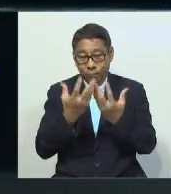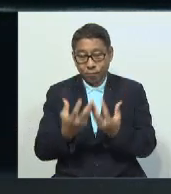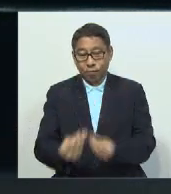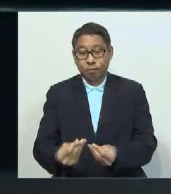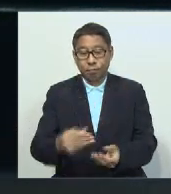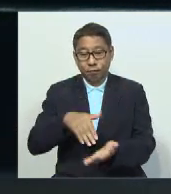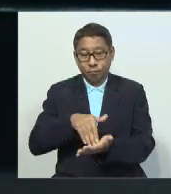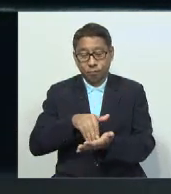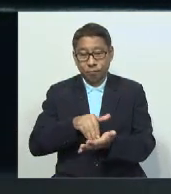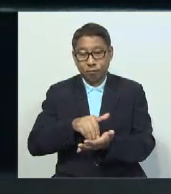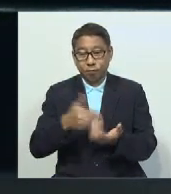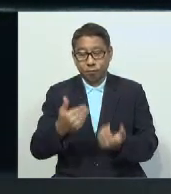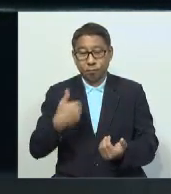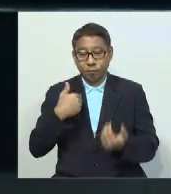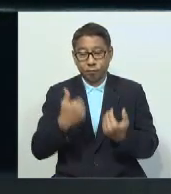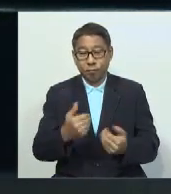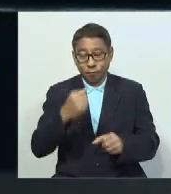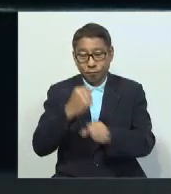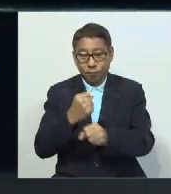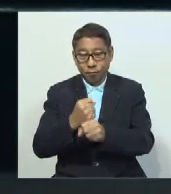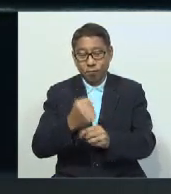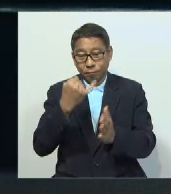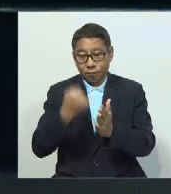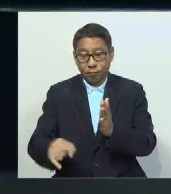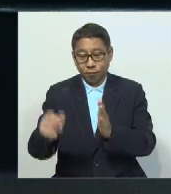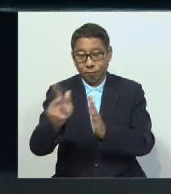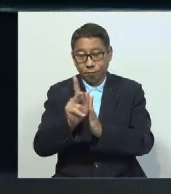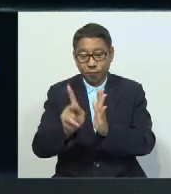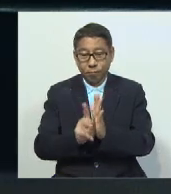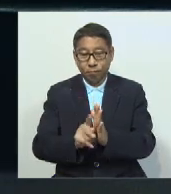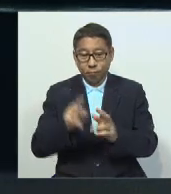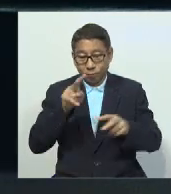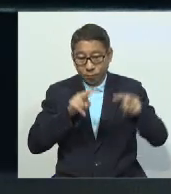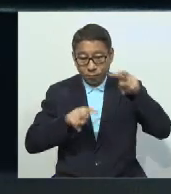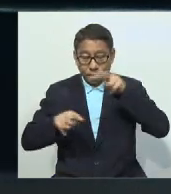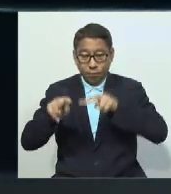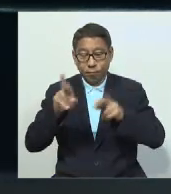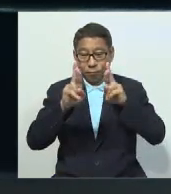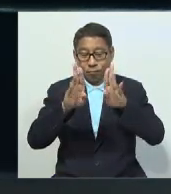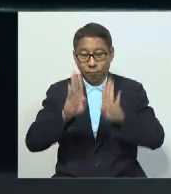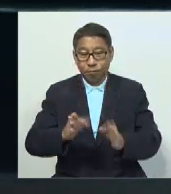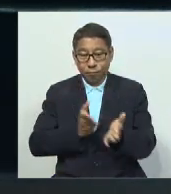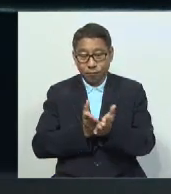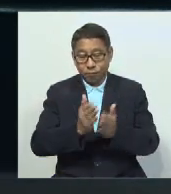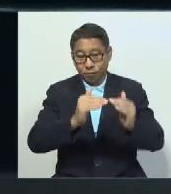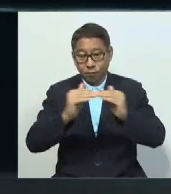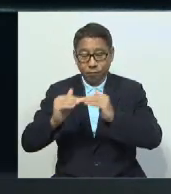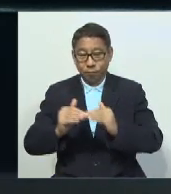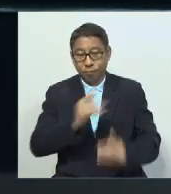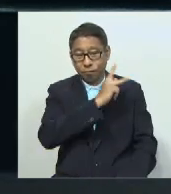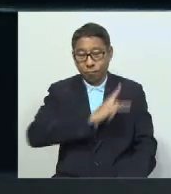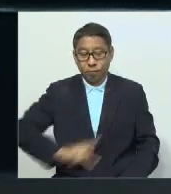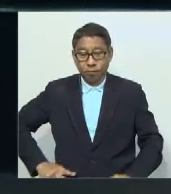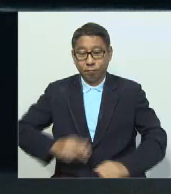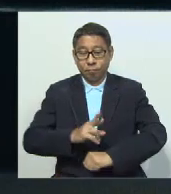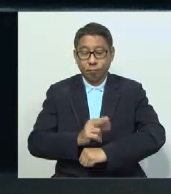ามหรืออ่อนแอลงเข้าลักษณะของการกระทำที่อาจเป็นปฏิปักษ์ต่อการปกครองระบอบประชาธิปไตยอันมีพระมหากษัตริย์ทรงเป็นประ